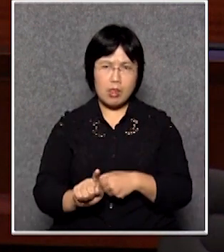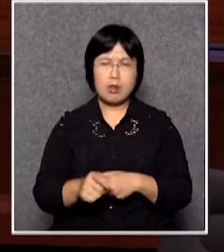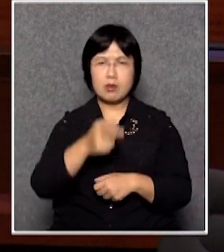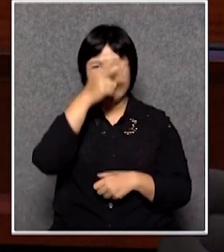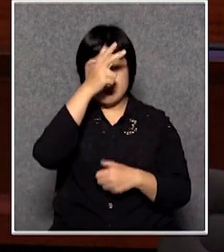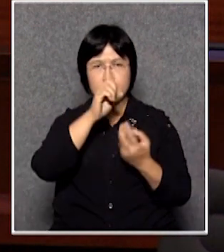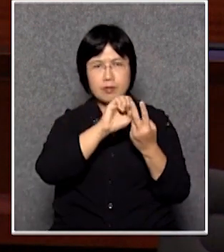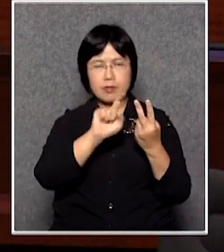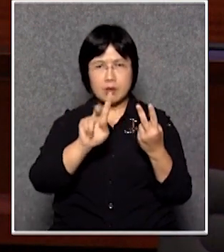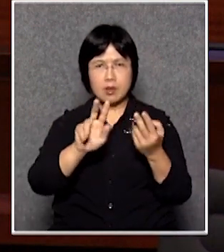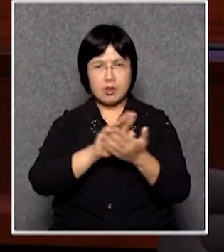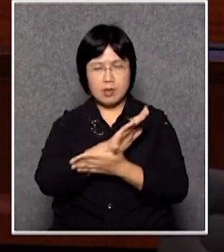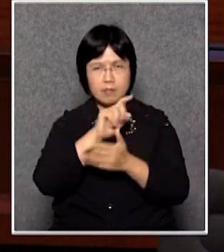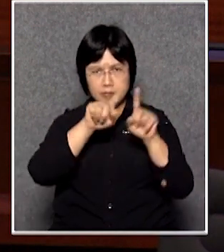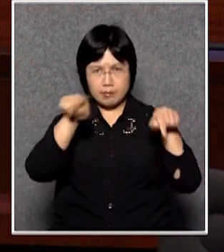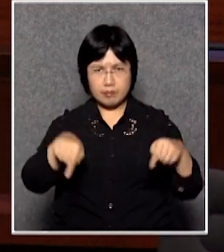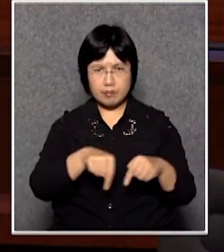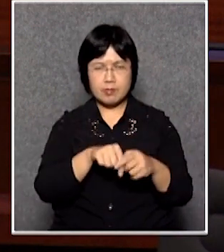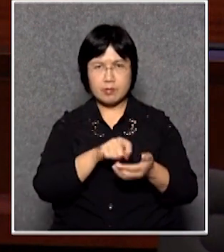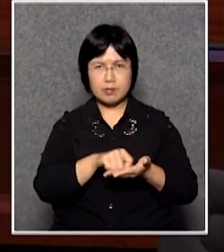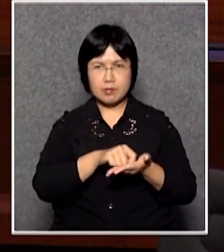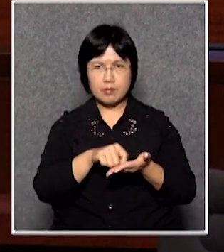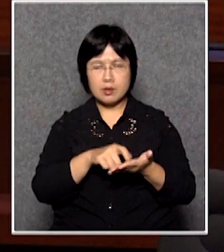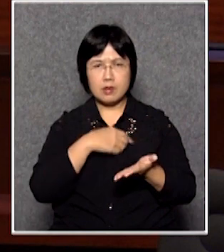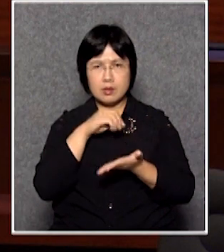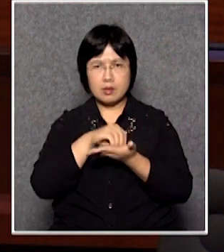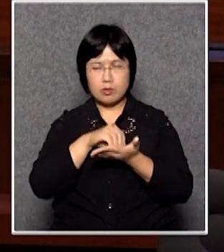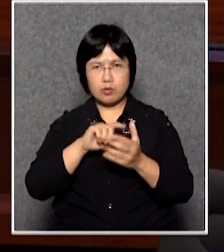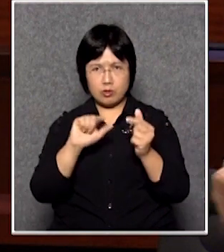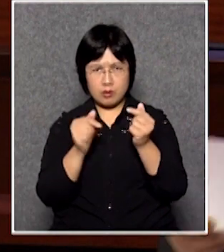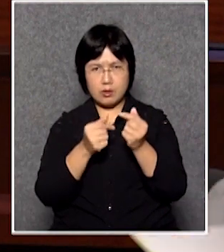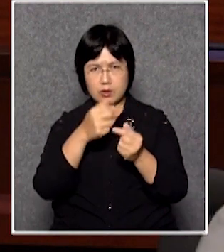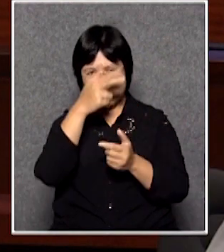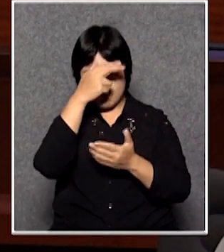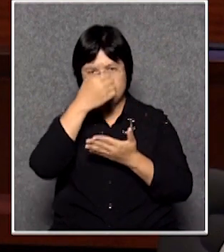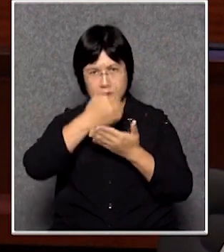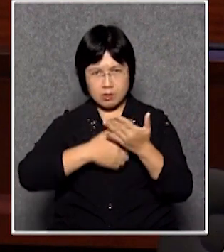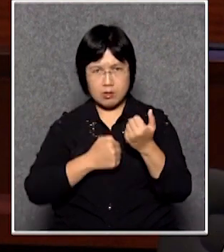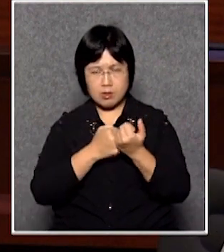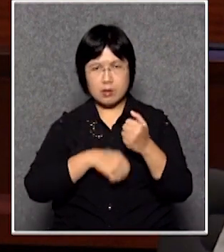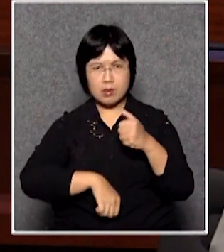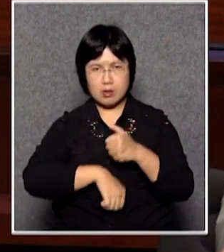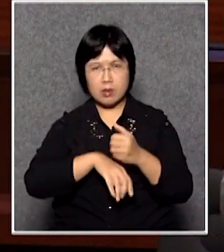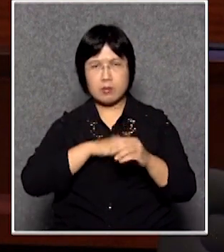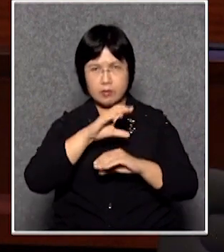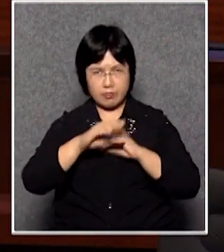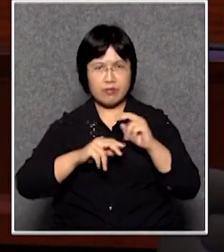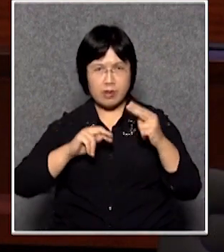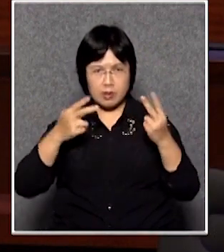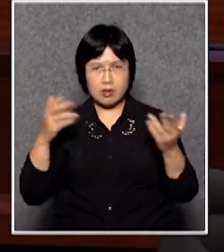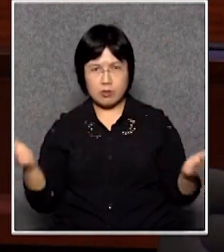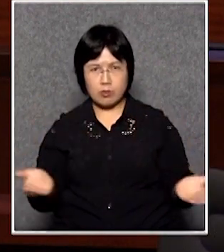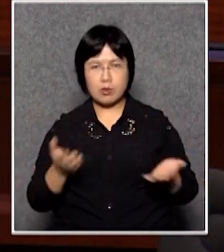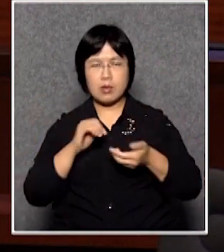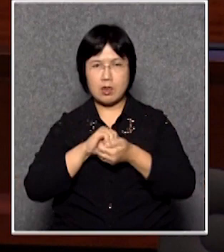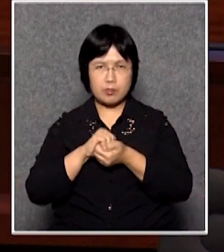2012年的文件之中，盡是制定全面政策支持基建發展、鼓勵協調、